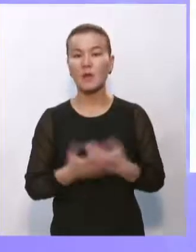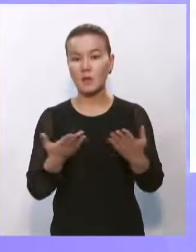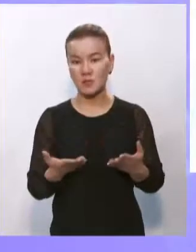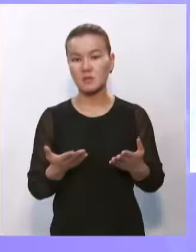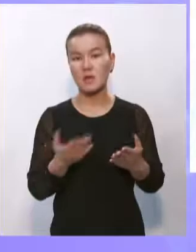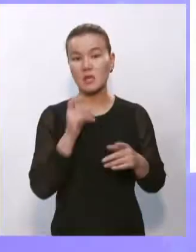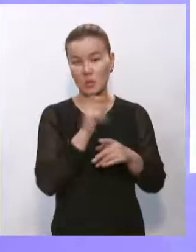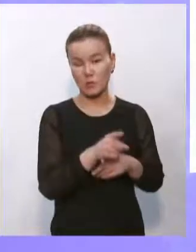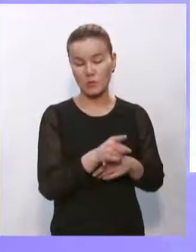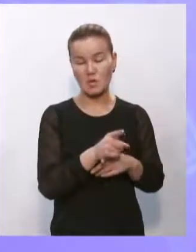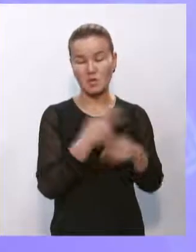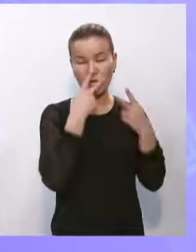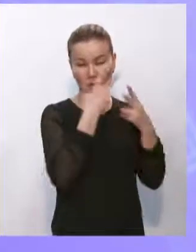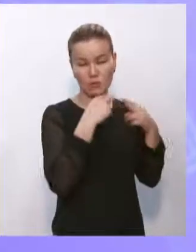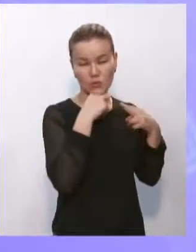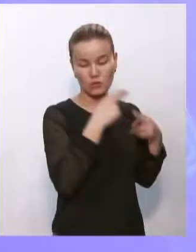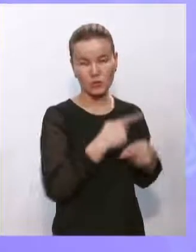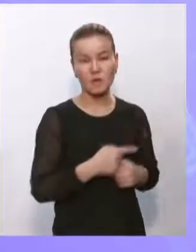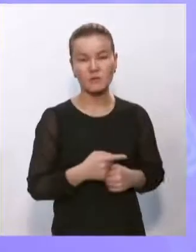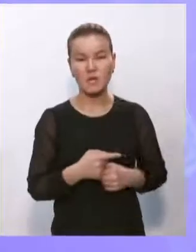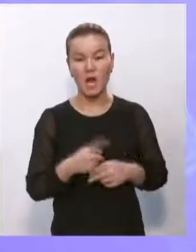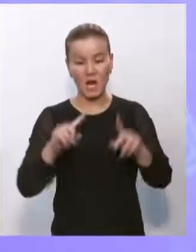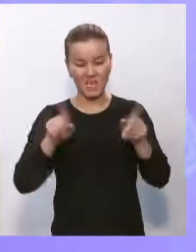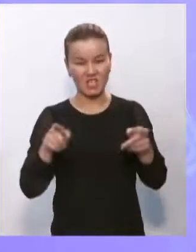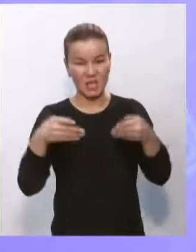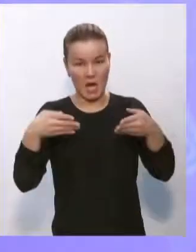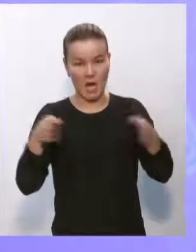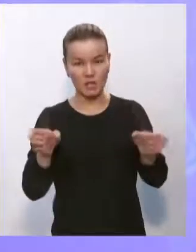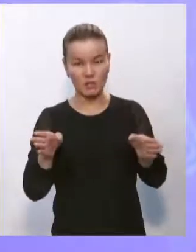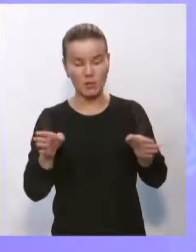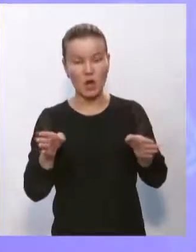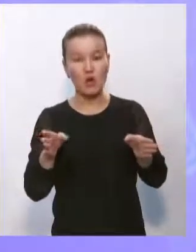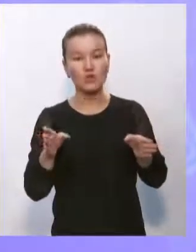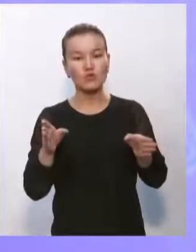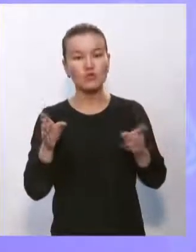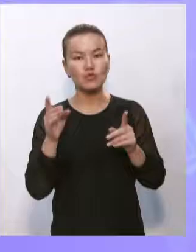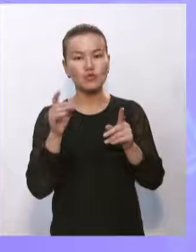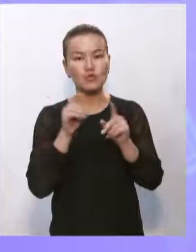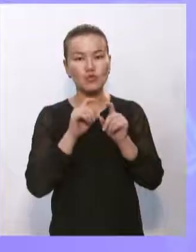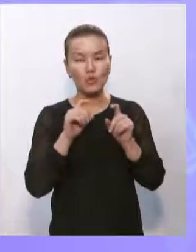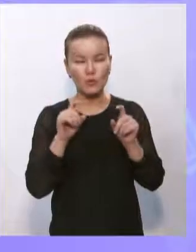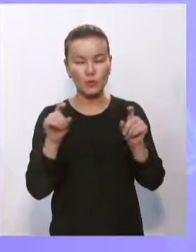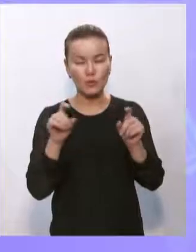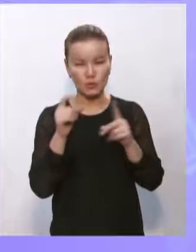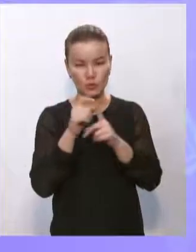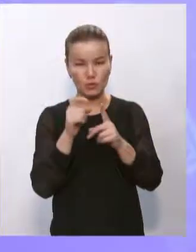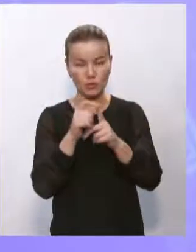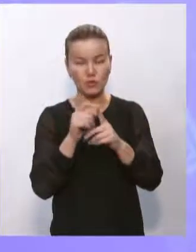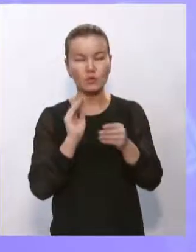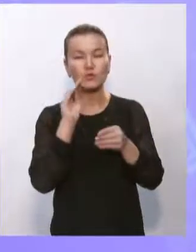Эмесе тапшырмага көңүл бурабыз. Кашааны ачып, сүйлөмдөрдү толуктагыла.